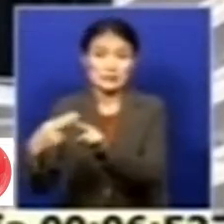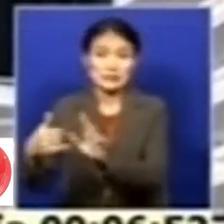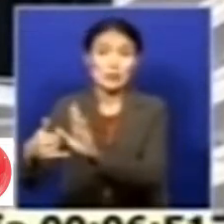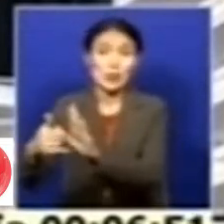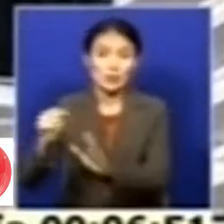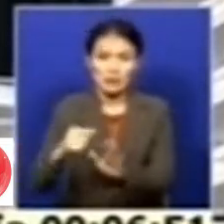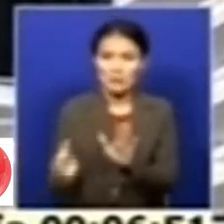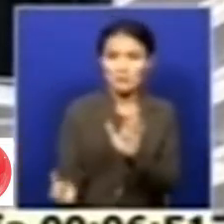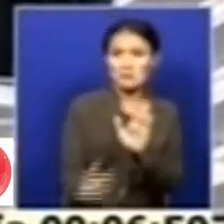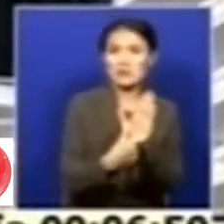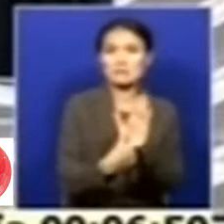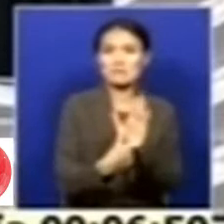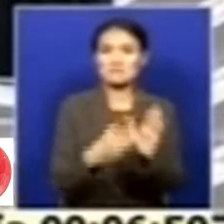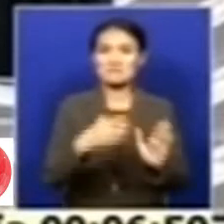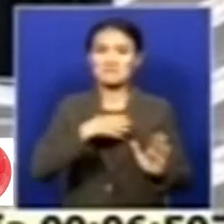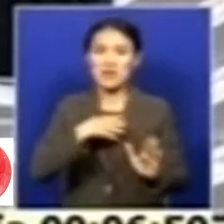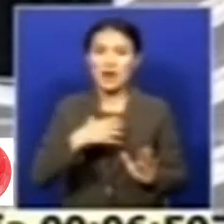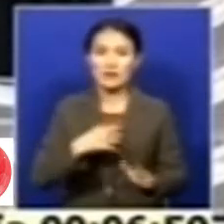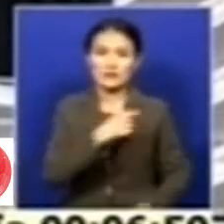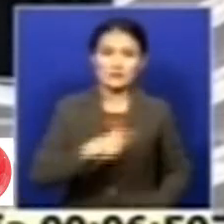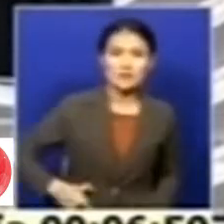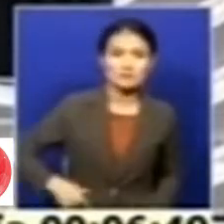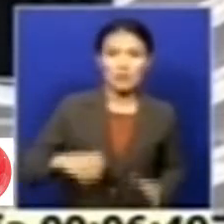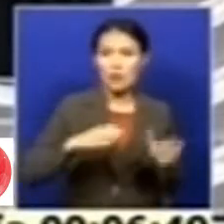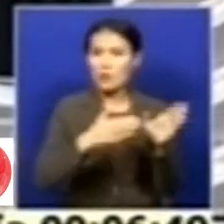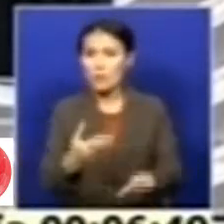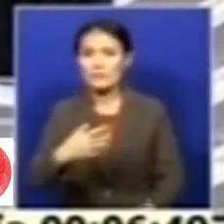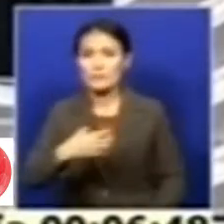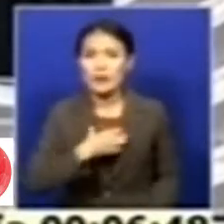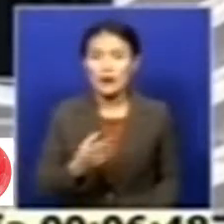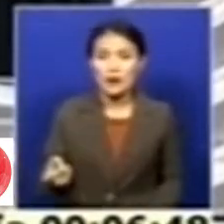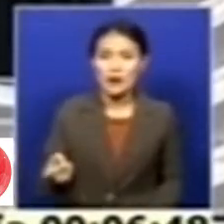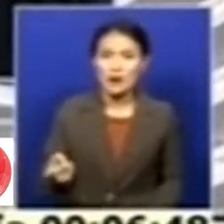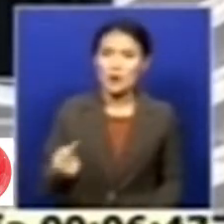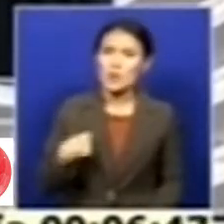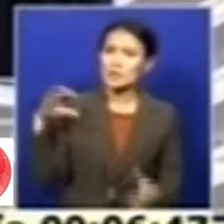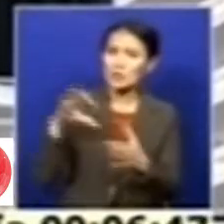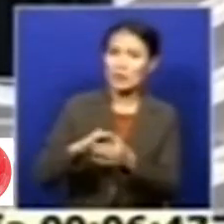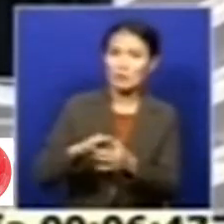าหรือเกี่ยวข้องกับประเด็นในเรื่องของมาตรา112